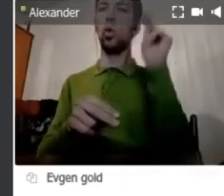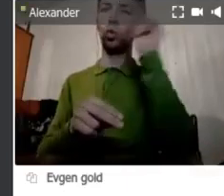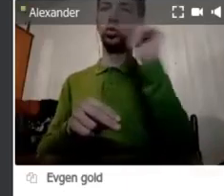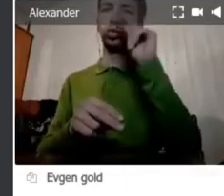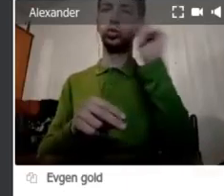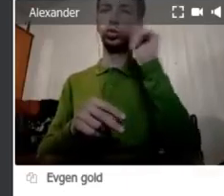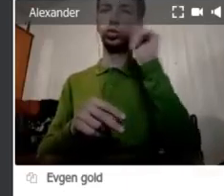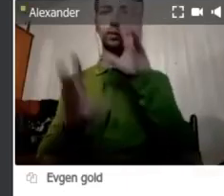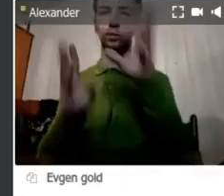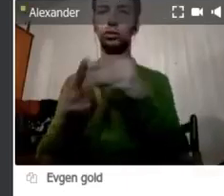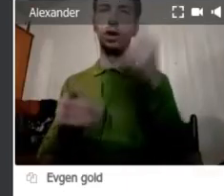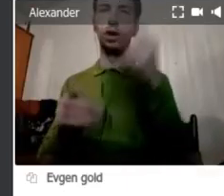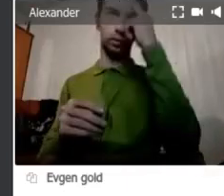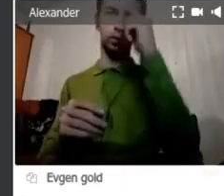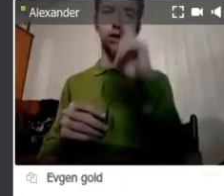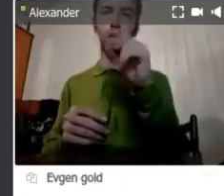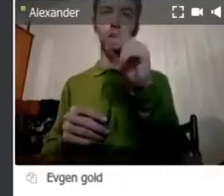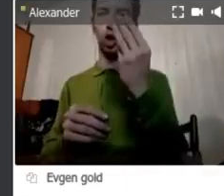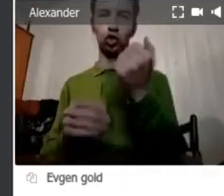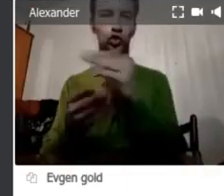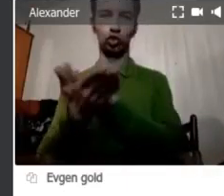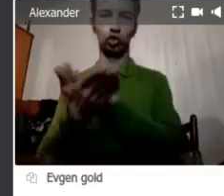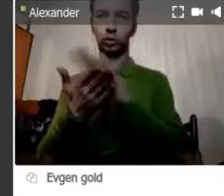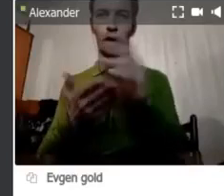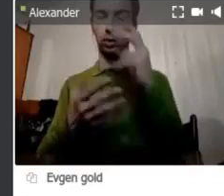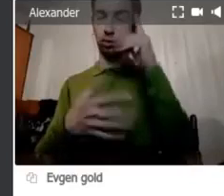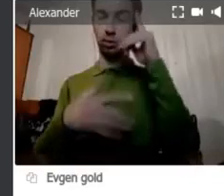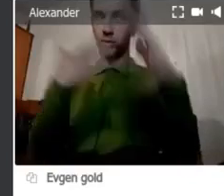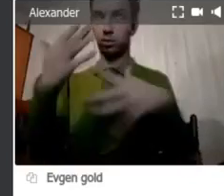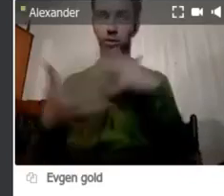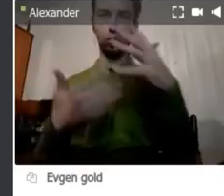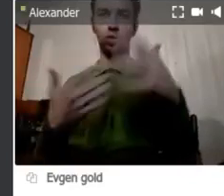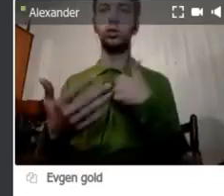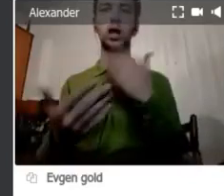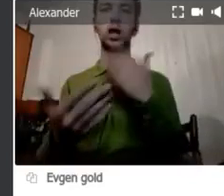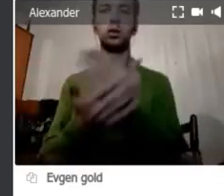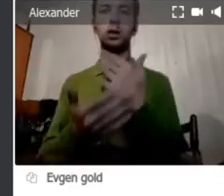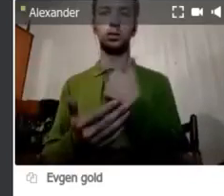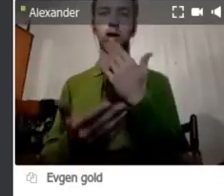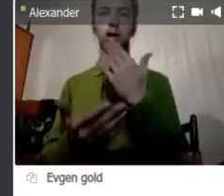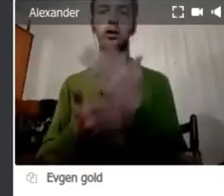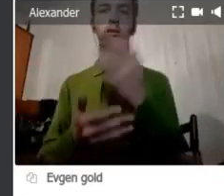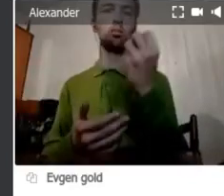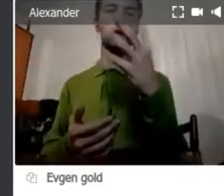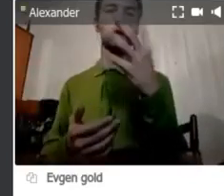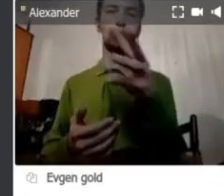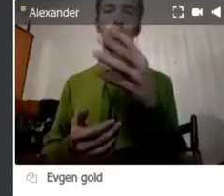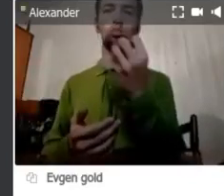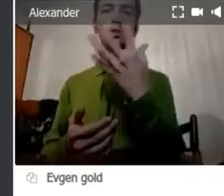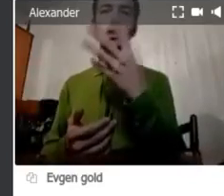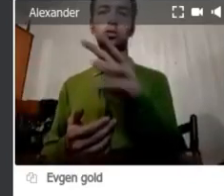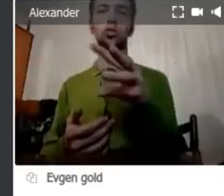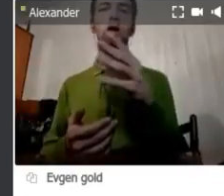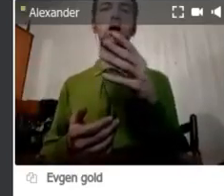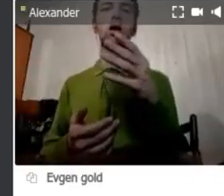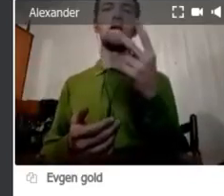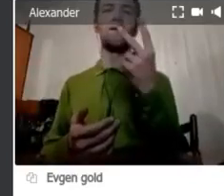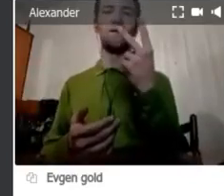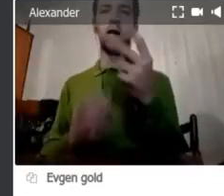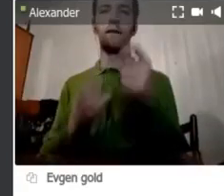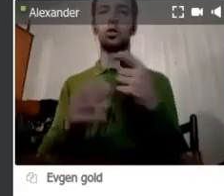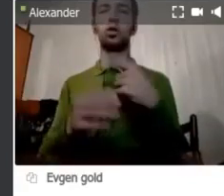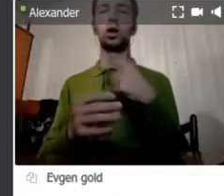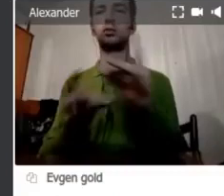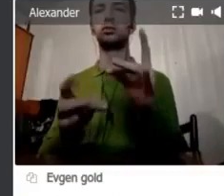очень сжато, компактно и самое сложное. Берите это и практически применяйте. То есть сделали